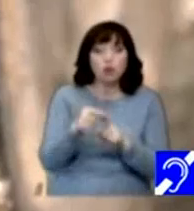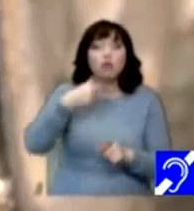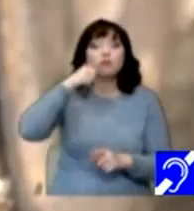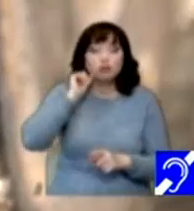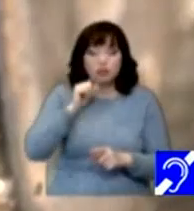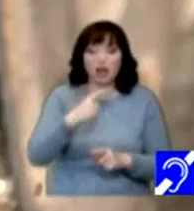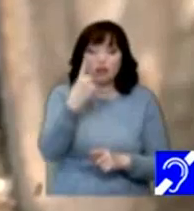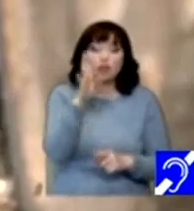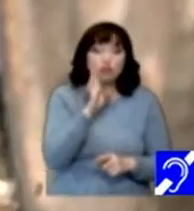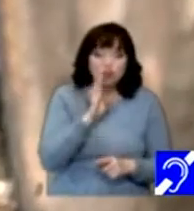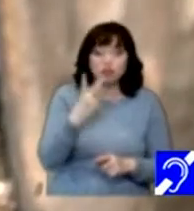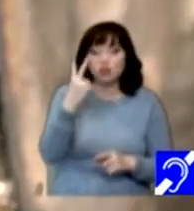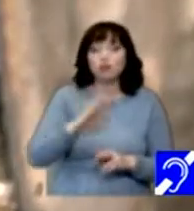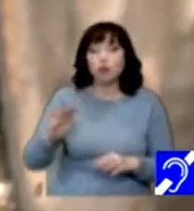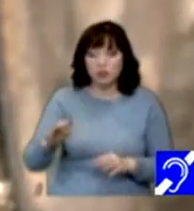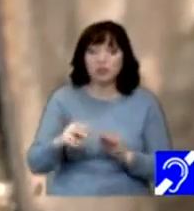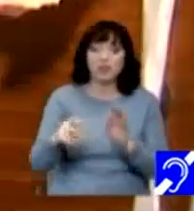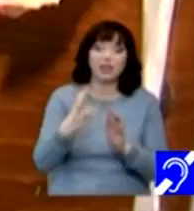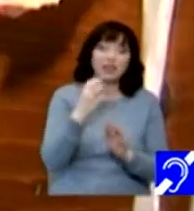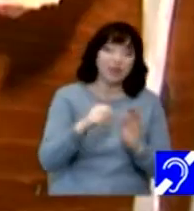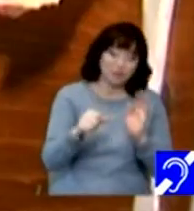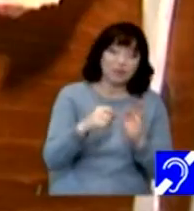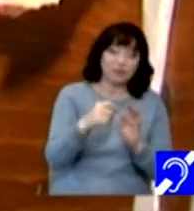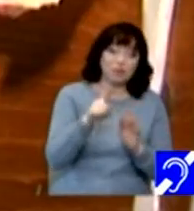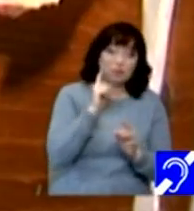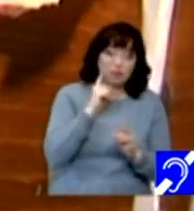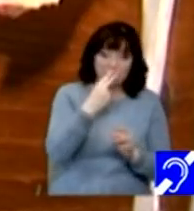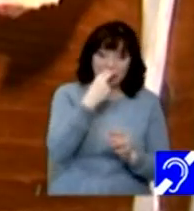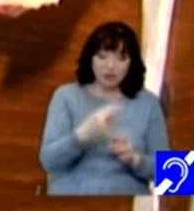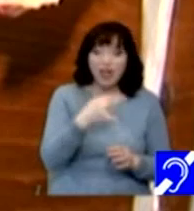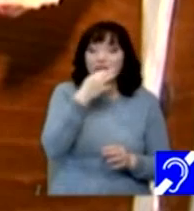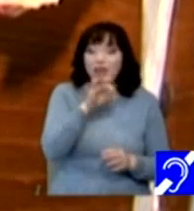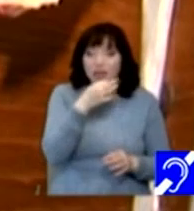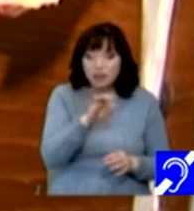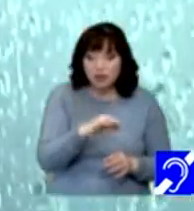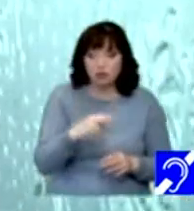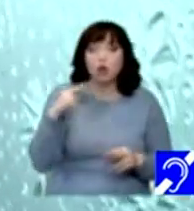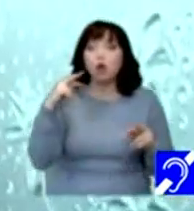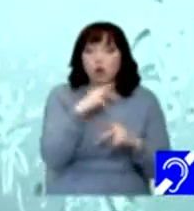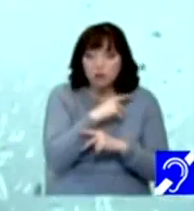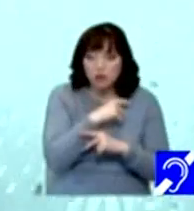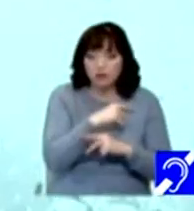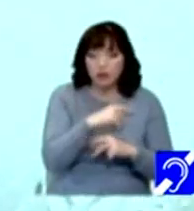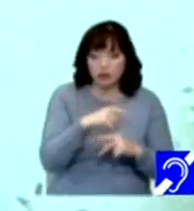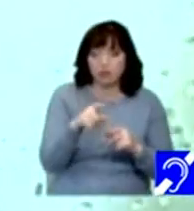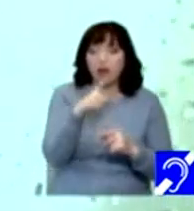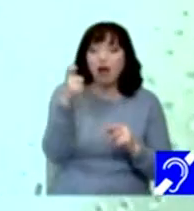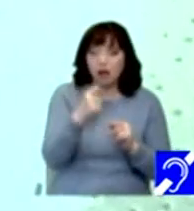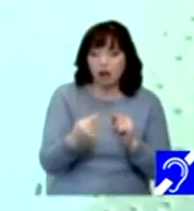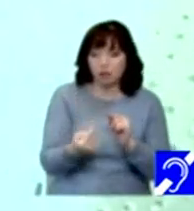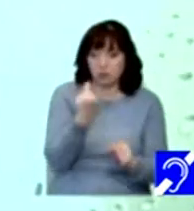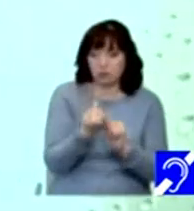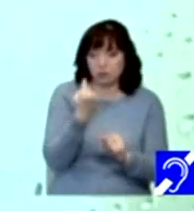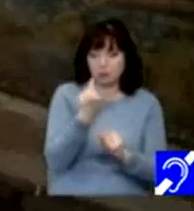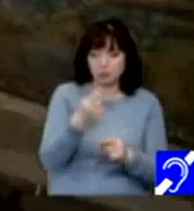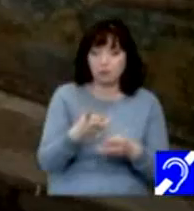ei de 6 și 13 ani din localitatea Cuconești, Noi, raionul Edineț, s-au intoxicat în urma unei scurgeri de gaz natural de la